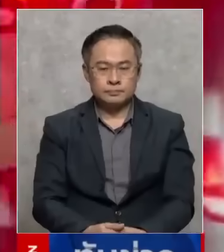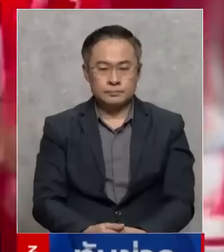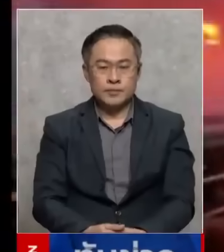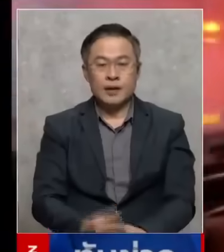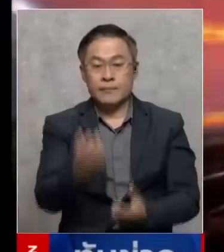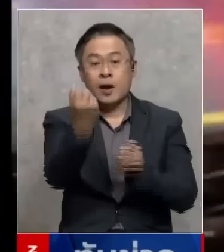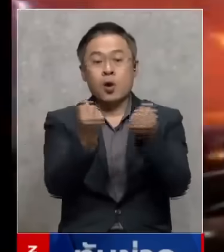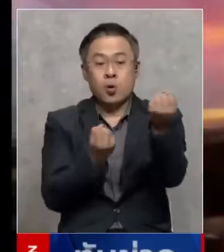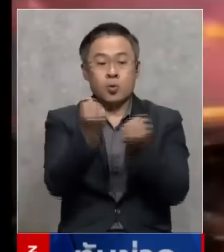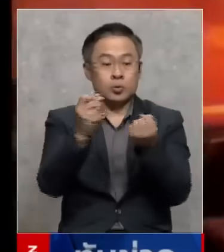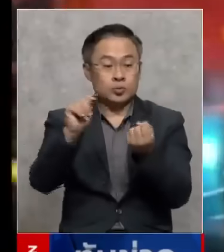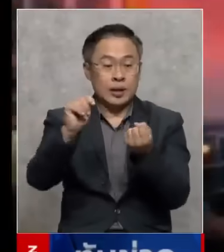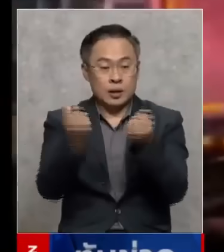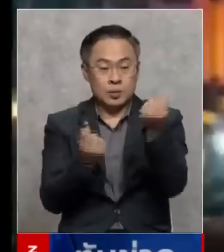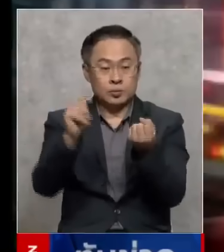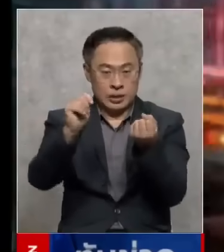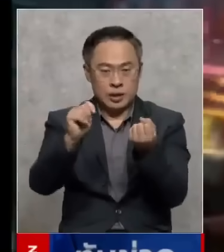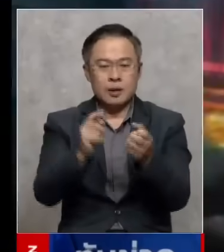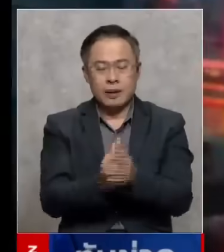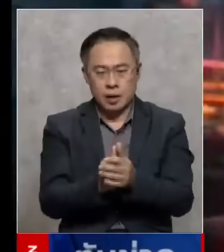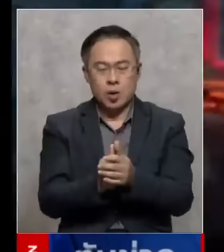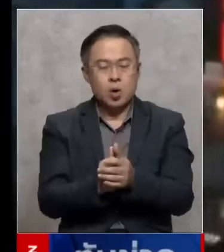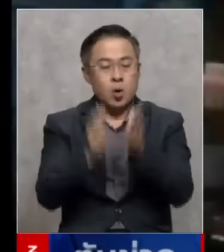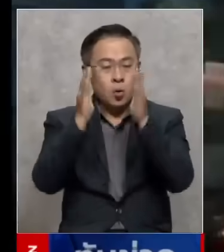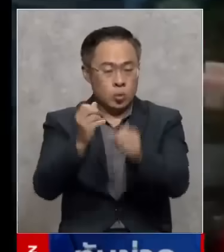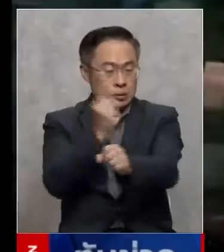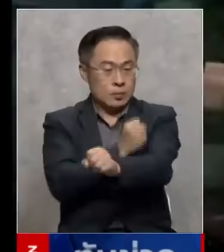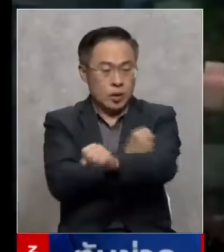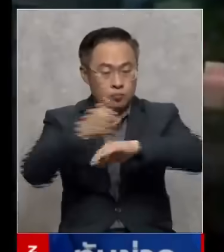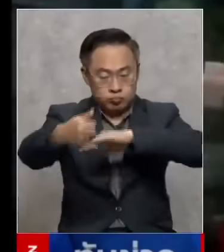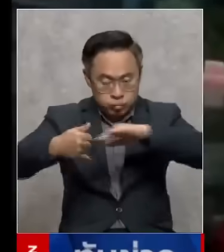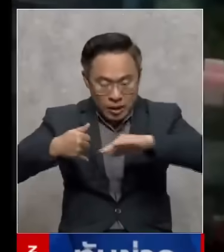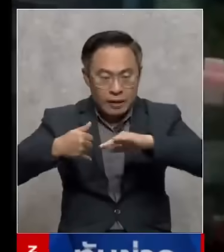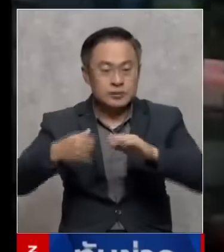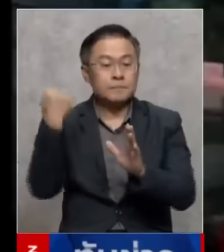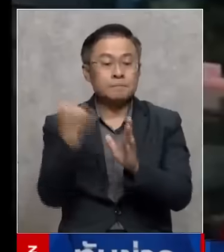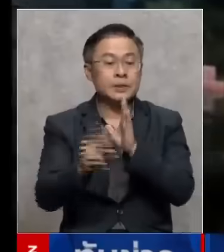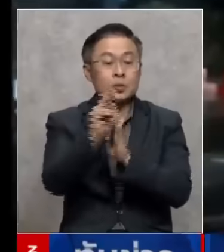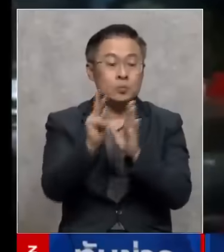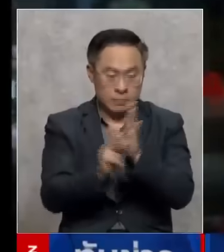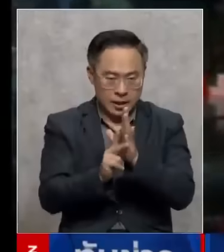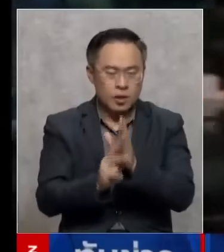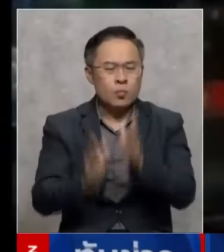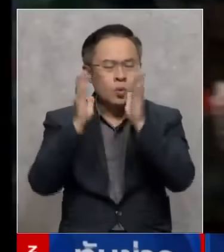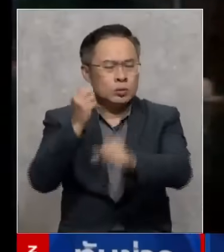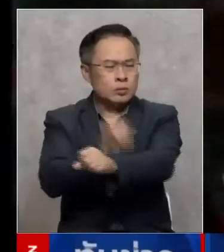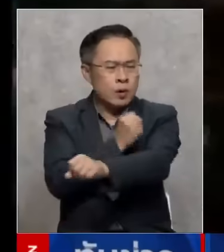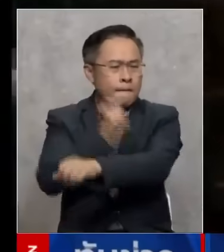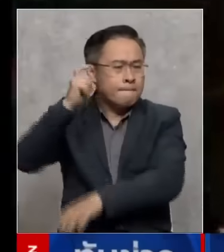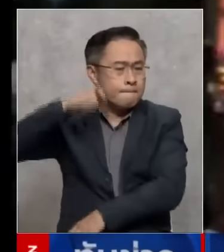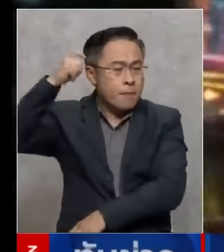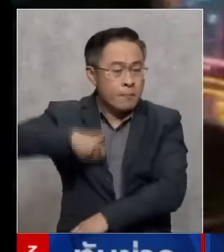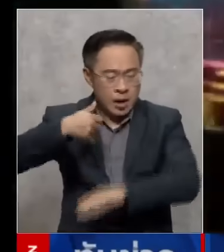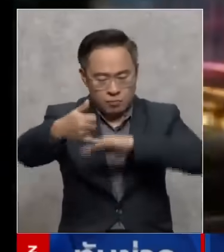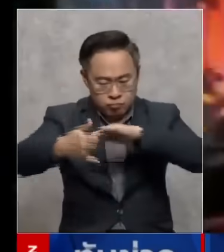นี่ล่ะค่ะอัดกันมายิ่งกว่าปลากระป๋องอีกนะคะคือเอาตัวแทรกไปตรงจุดไหนของรถได้ก็คือ